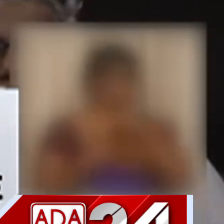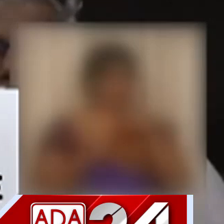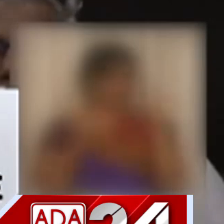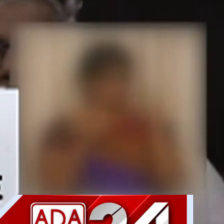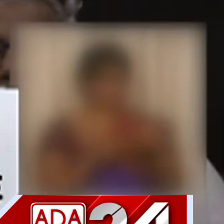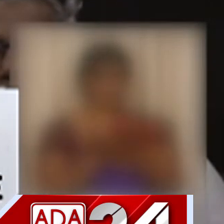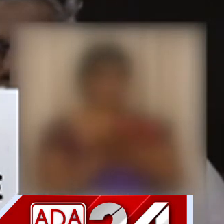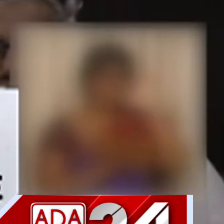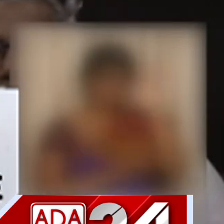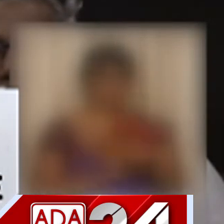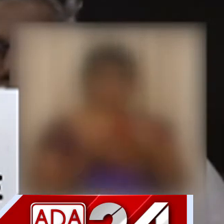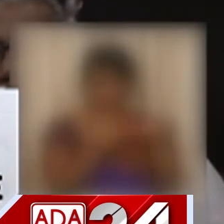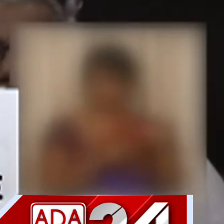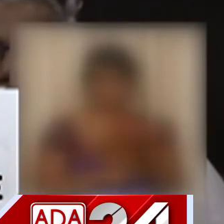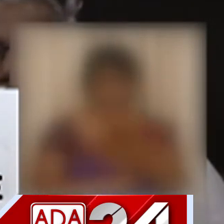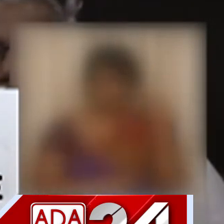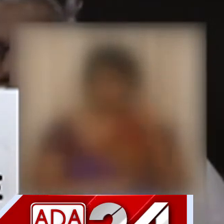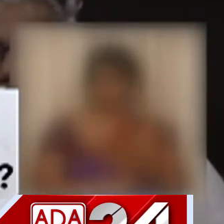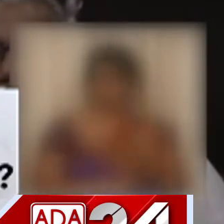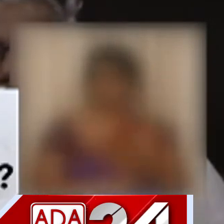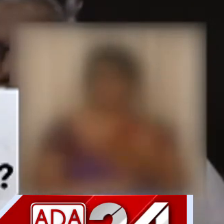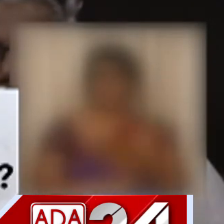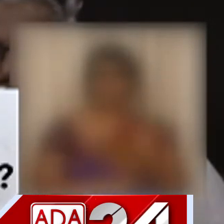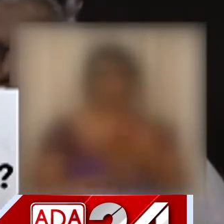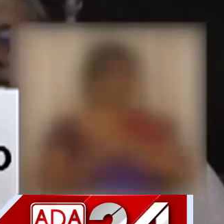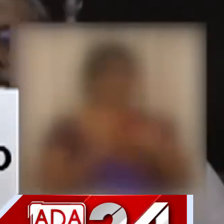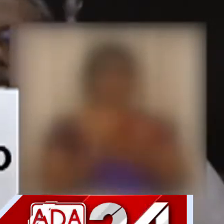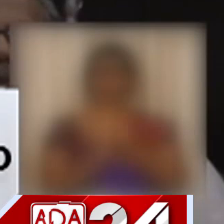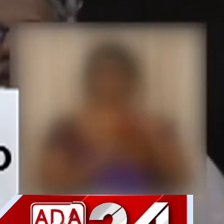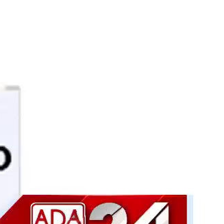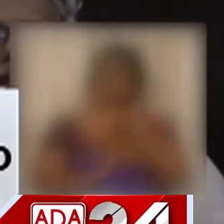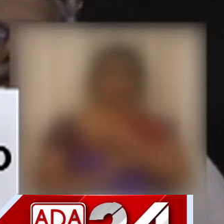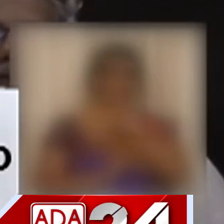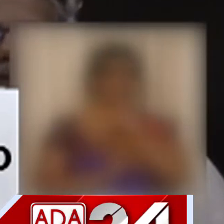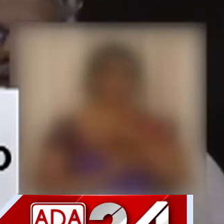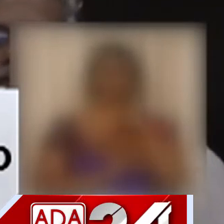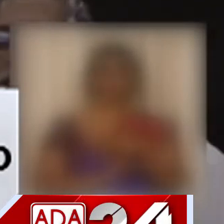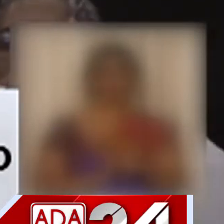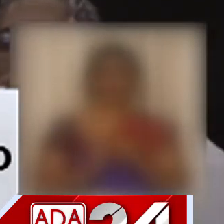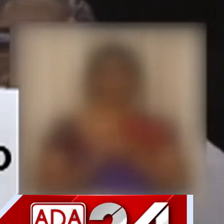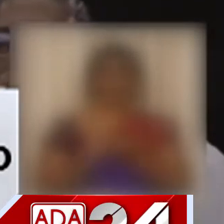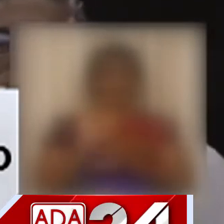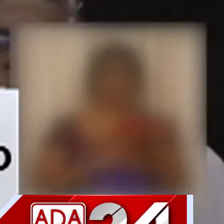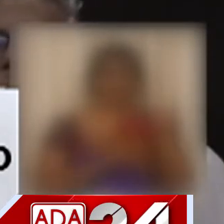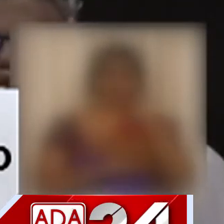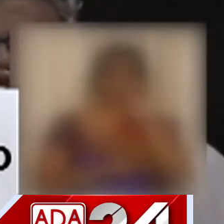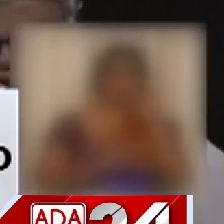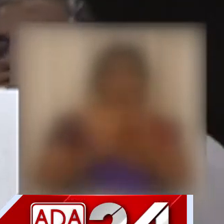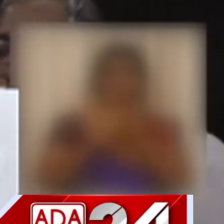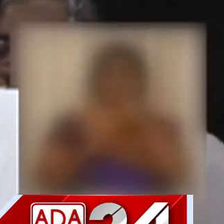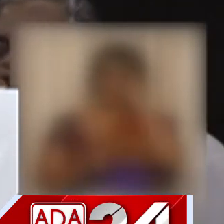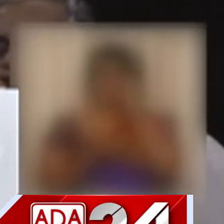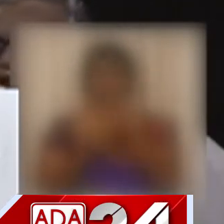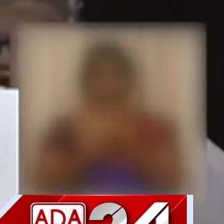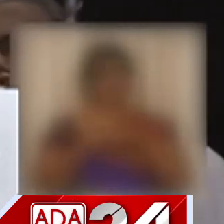නම් නැව්වල ගේන බඩු පිළිබඳව තහනම් දාන්න පුළුවන් මොන නැව දෙන්නේ එතකොට සමහරු කියනවා මේවට යන්න දුන්නේ නැහැ සාම්පල් එකතු කරන්න යන්න දුන්නේ නැහැ කියලා